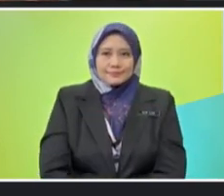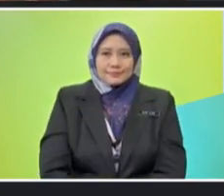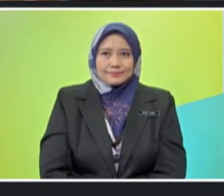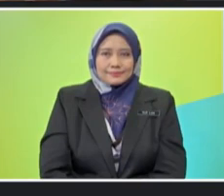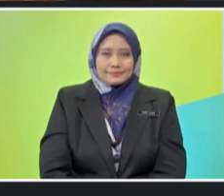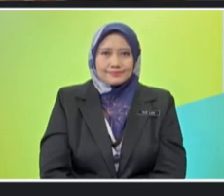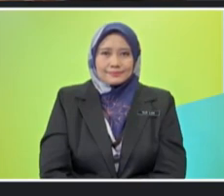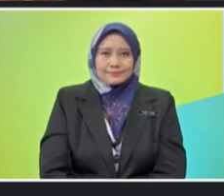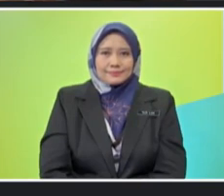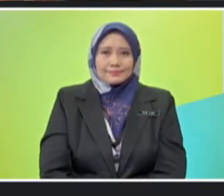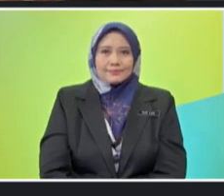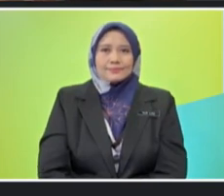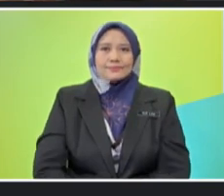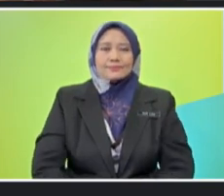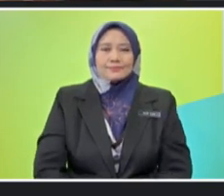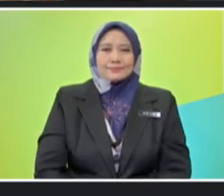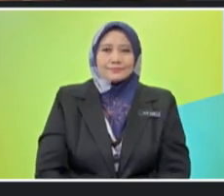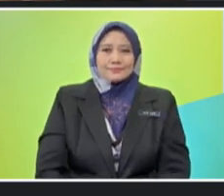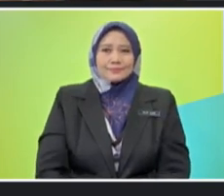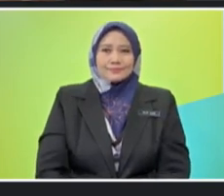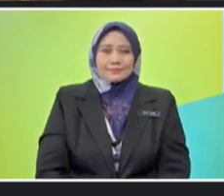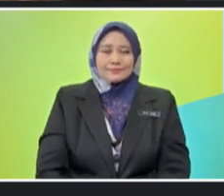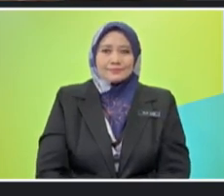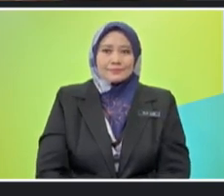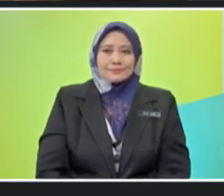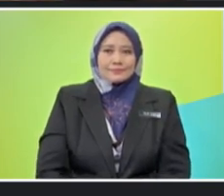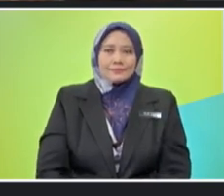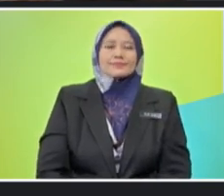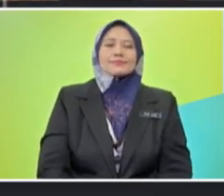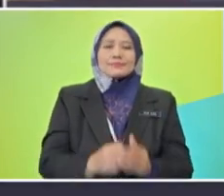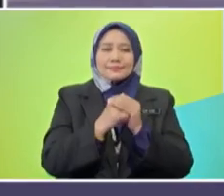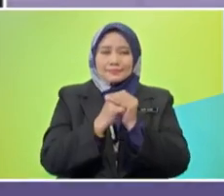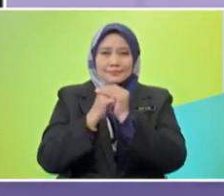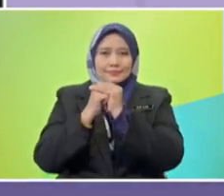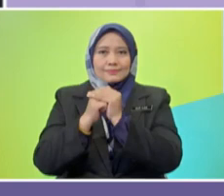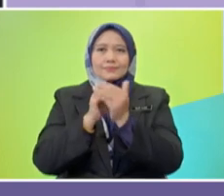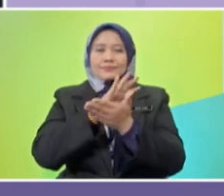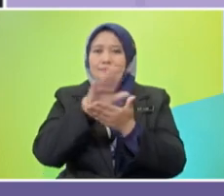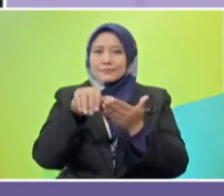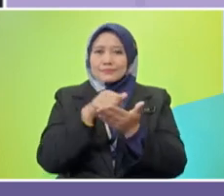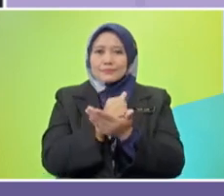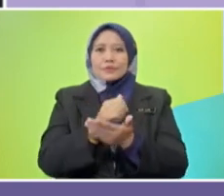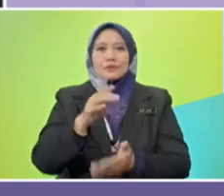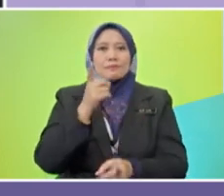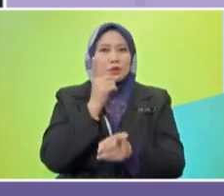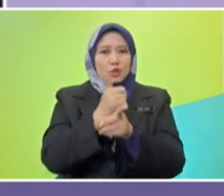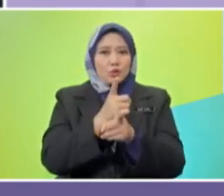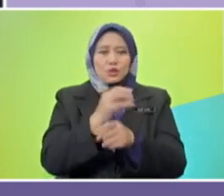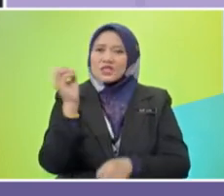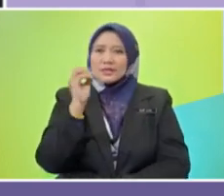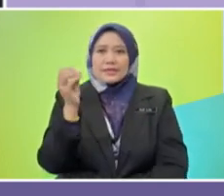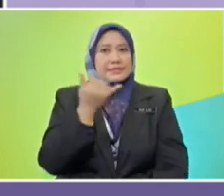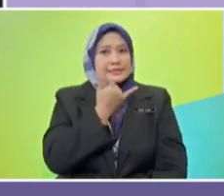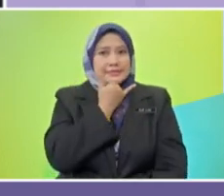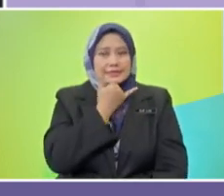ialah dapat membina otot dan tisu. Tahniah, Adisha. Nampaknya tak ada kesilapan. Jadi, Abang Fizi nampak